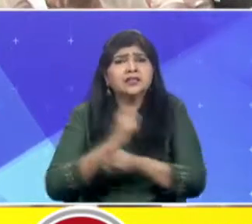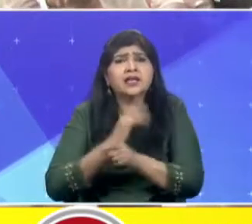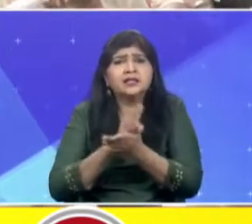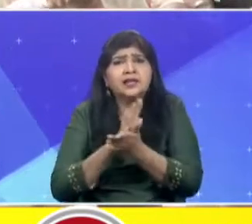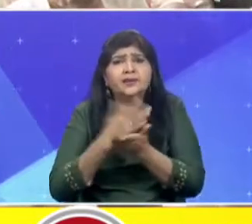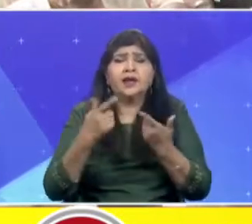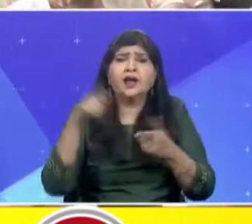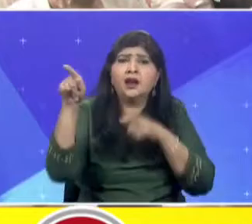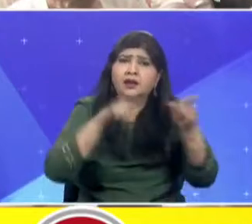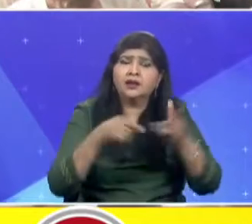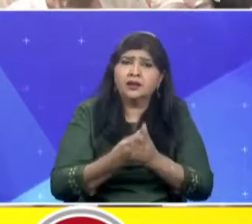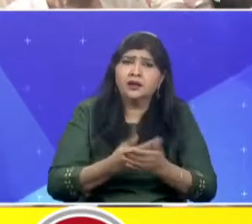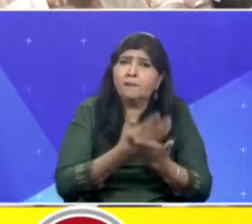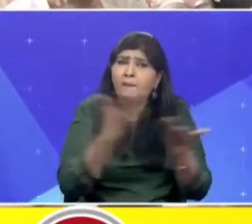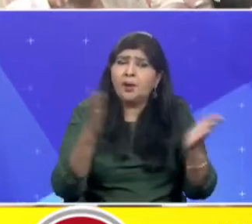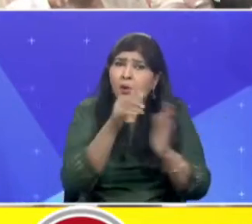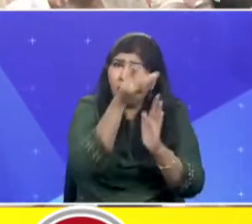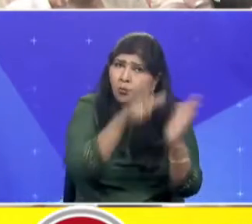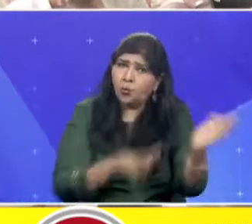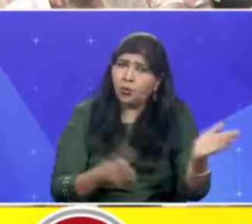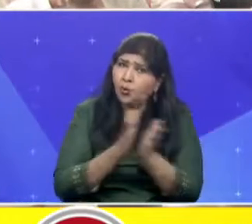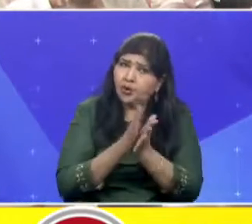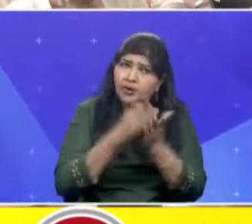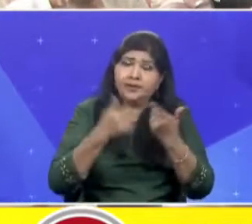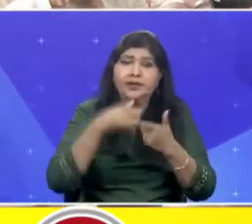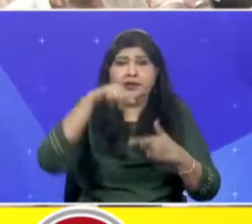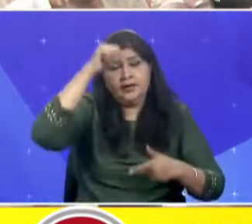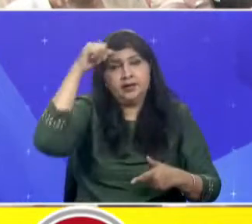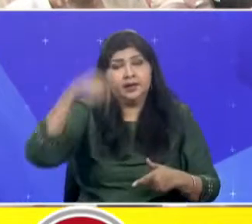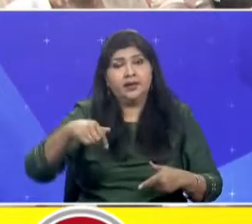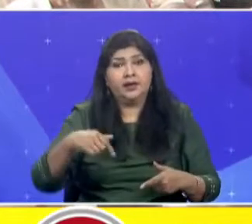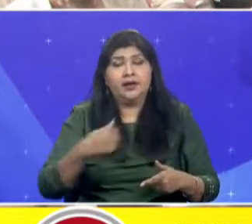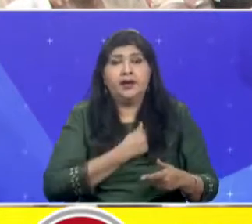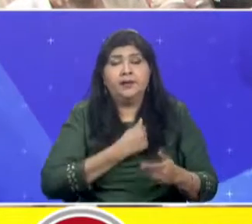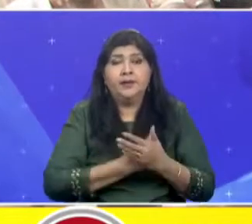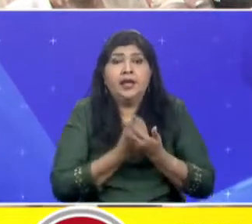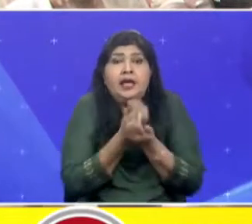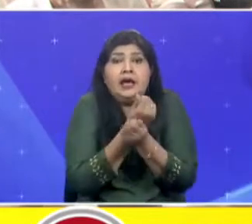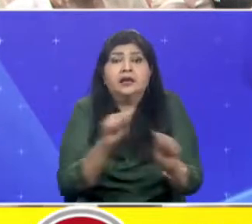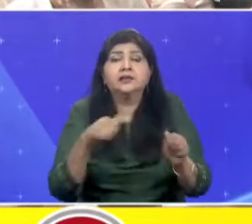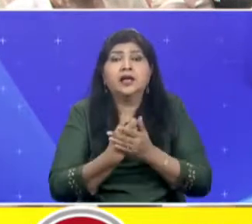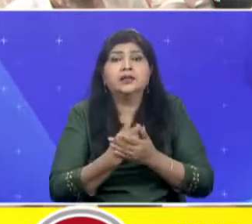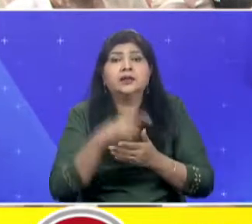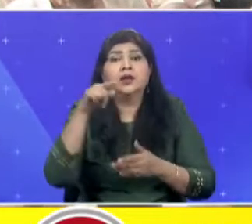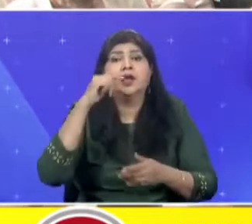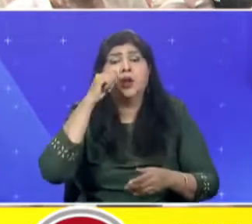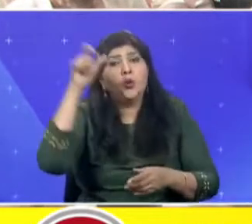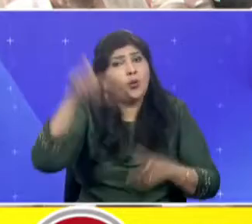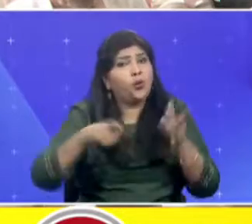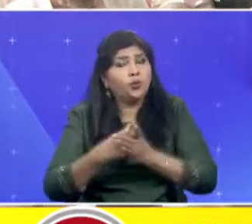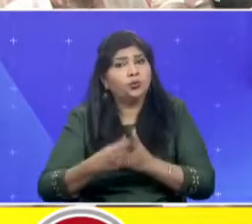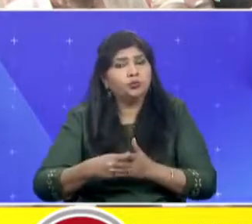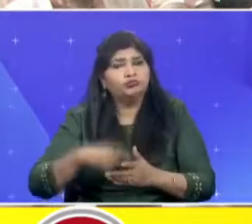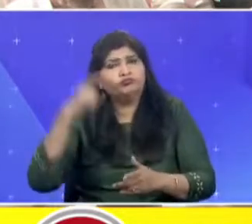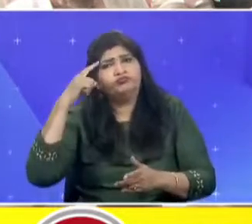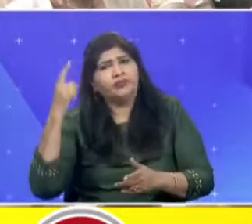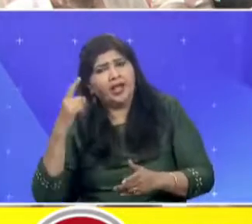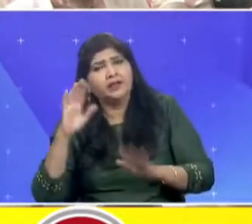में अनेक समारोह हुए। देश ने अपनी आजादी के नायक नायिकाओं को याद